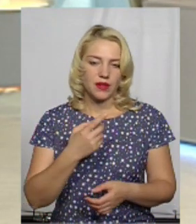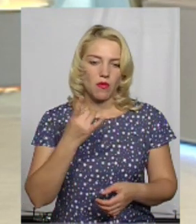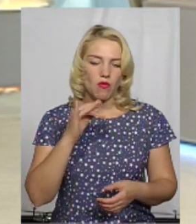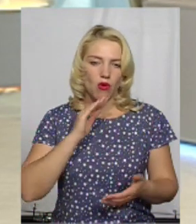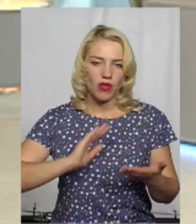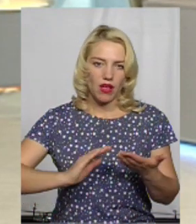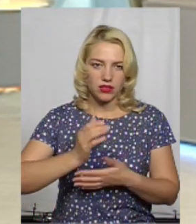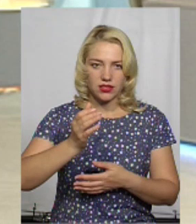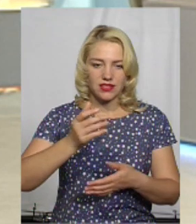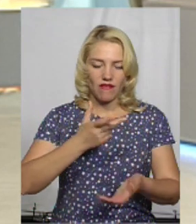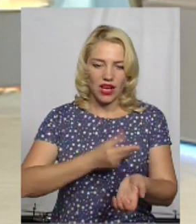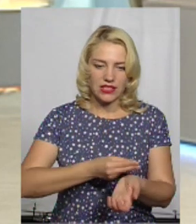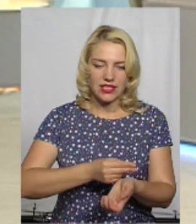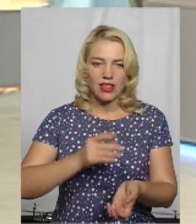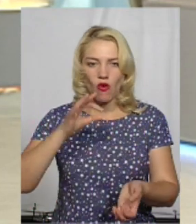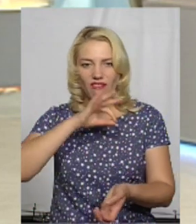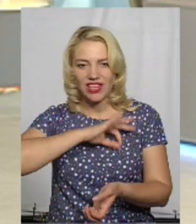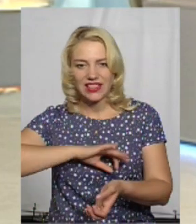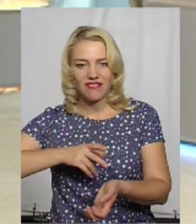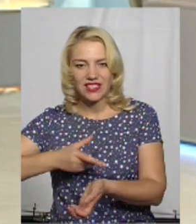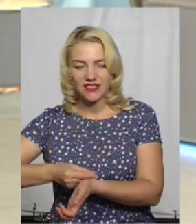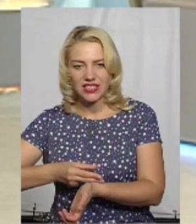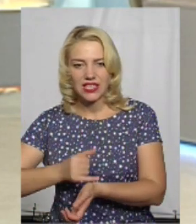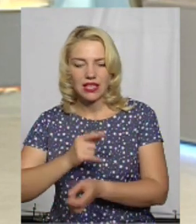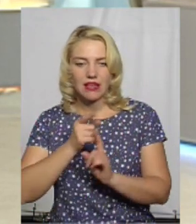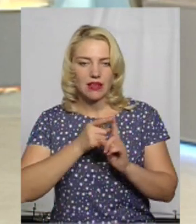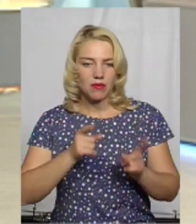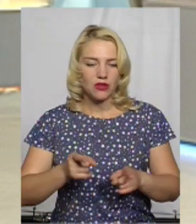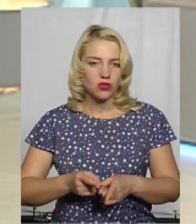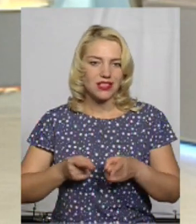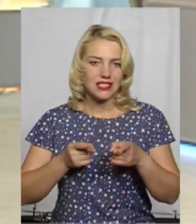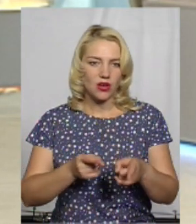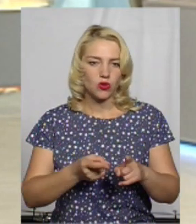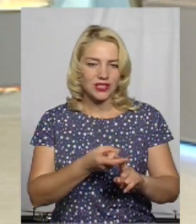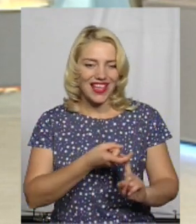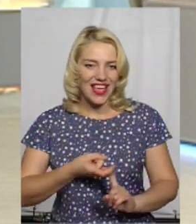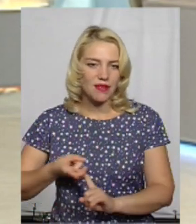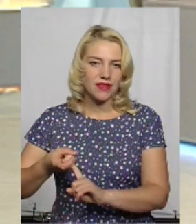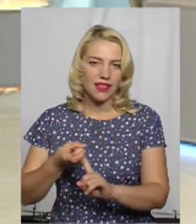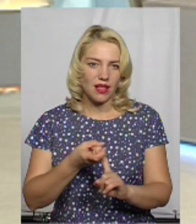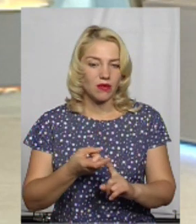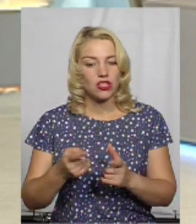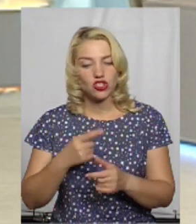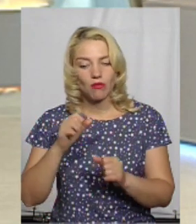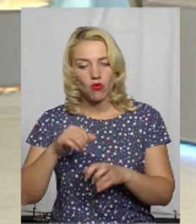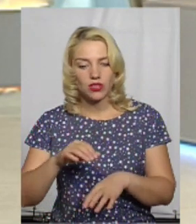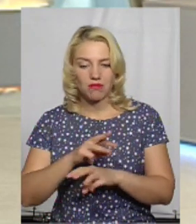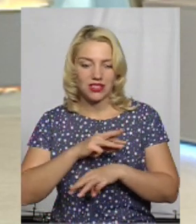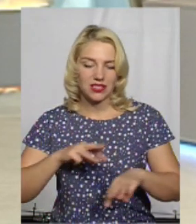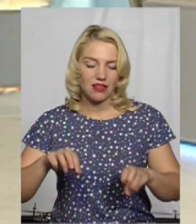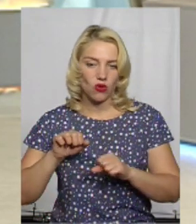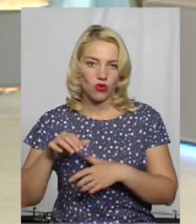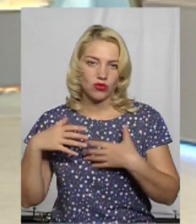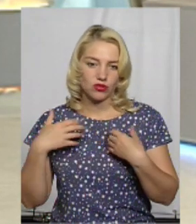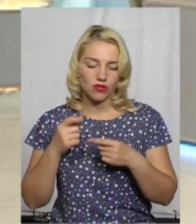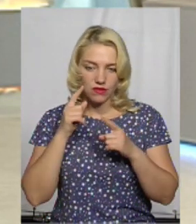якість вакцини, ефективність вакцинації та період загрози епідемії. Чи може Міністерство охорони здоров'я